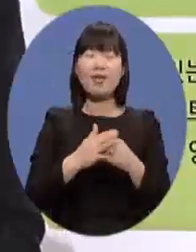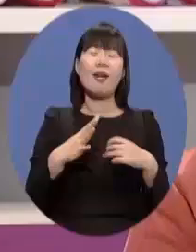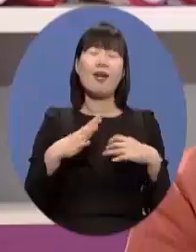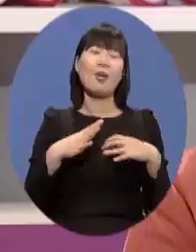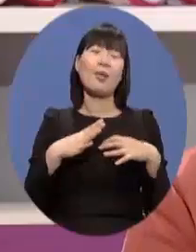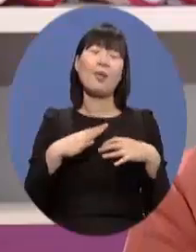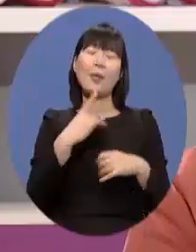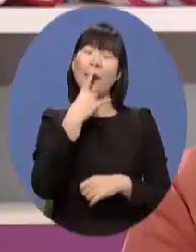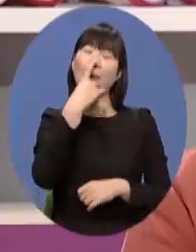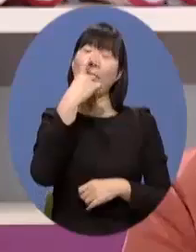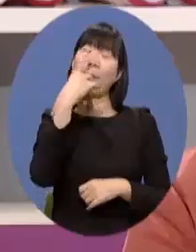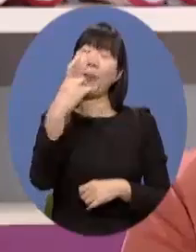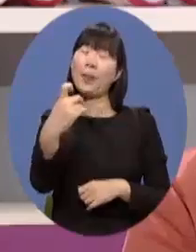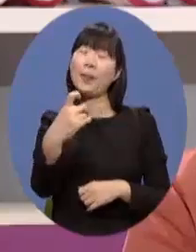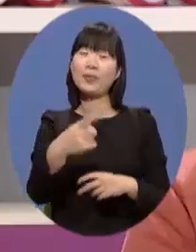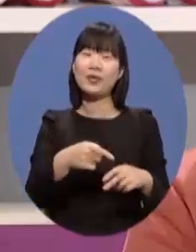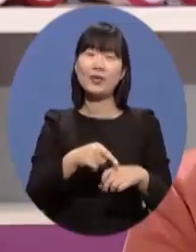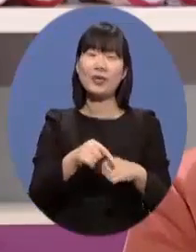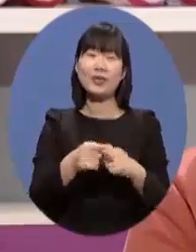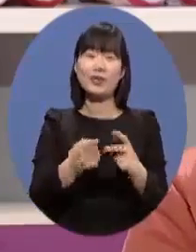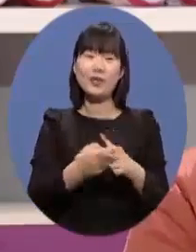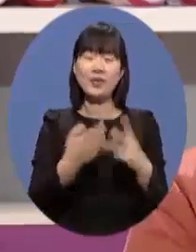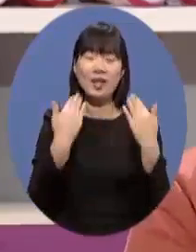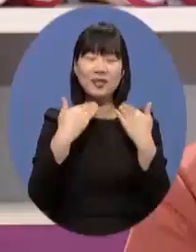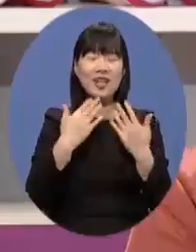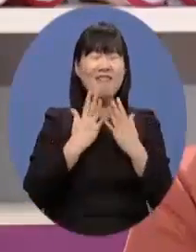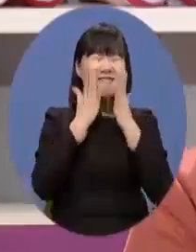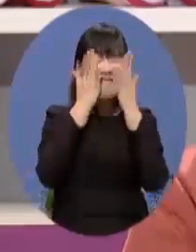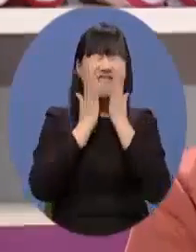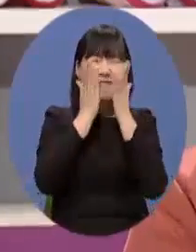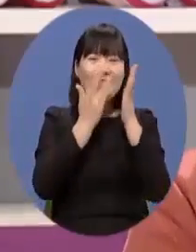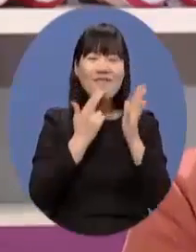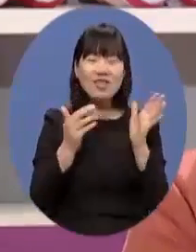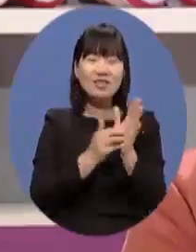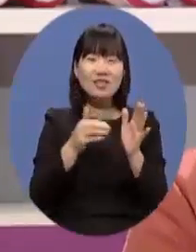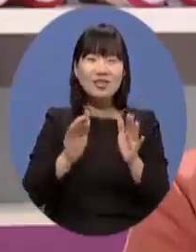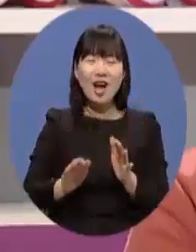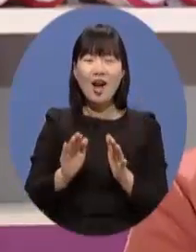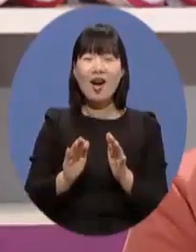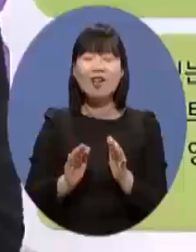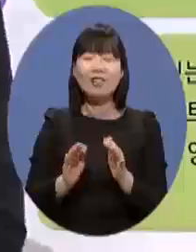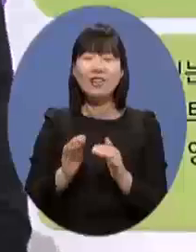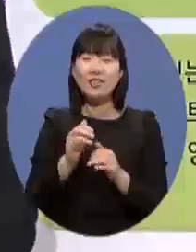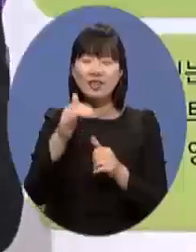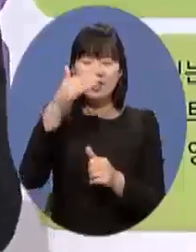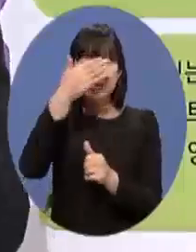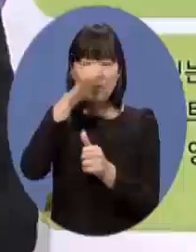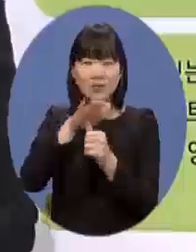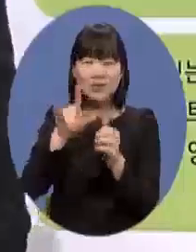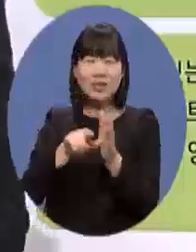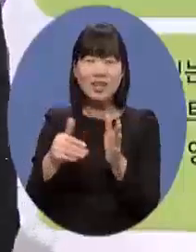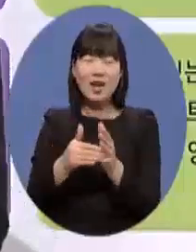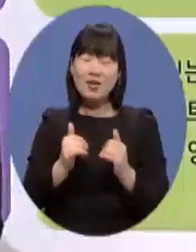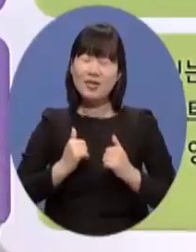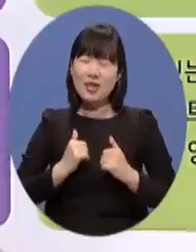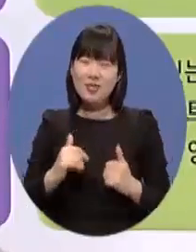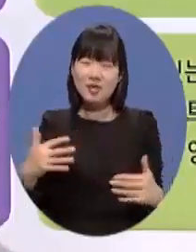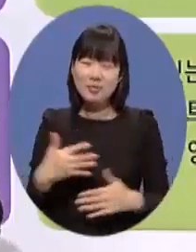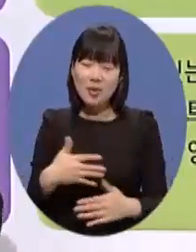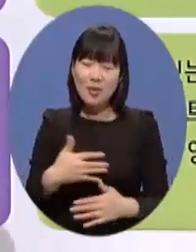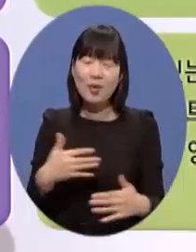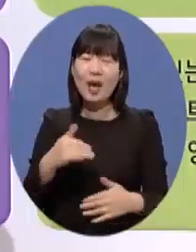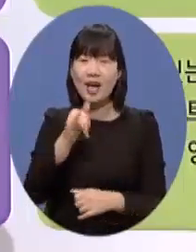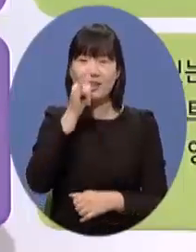그렇죠. 그래서 그렇게 초등학교 때 안 씻던 애가 그렇게 막 그렇죠. 가기 전에 도 씻고 막 이제 이러는 일이 생기는 거예요. 열심히 목욕탕 가서